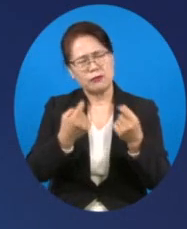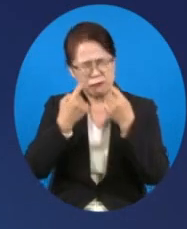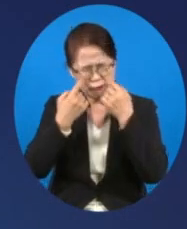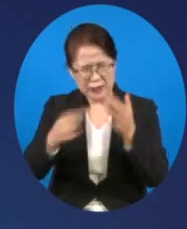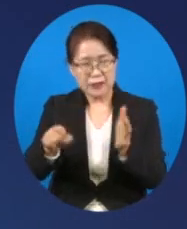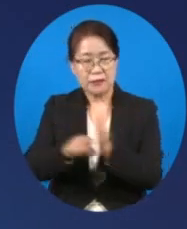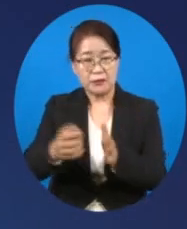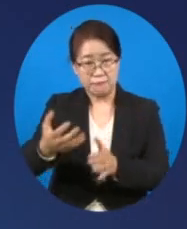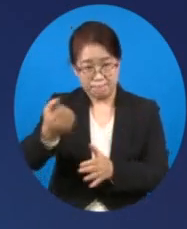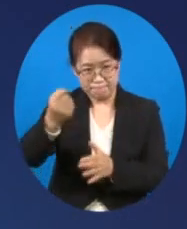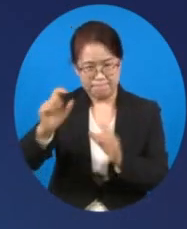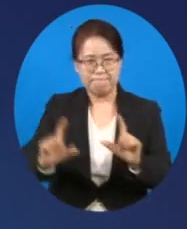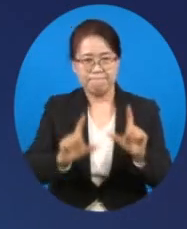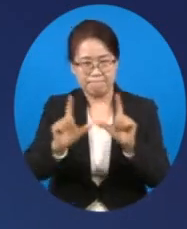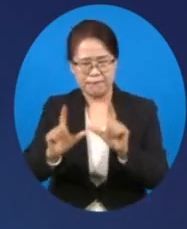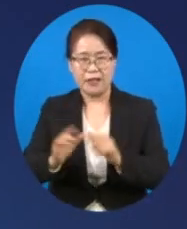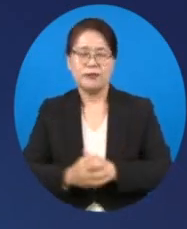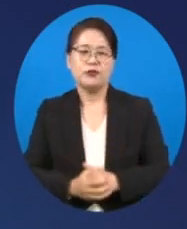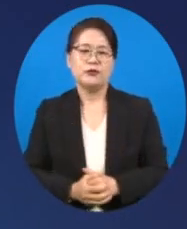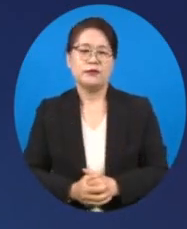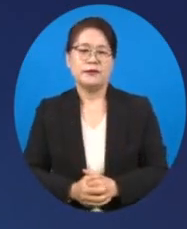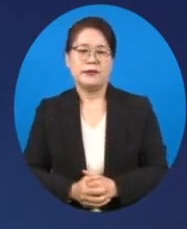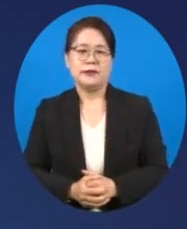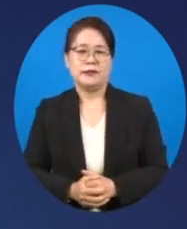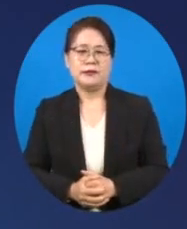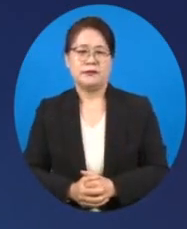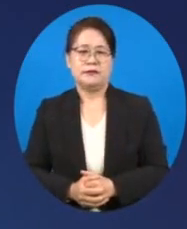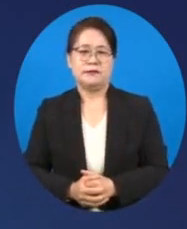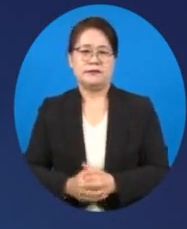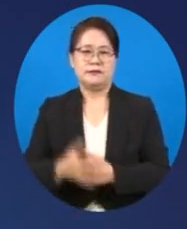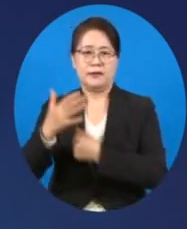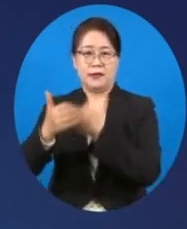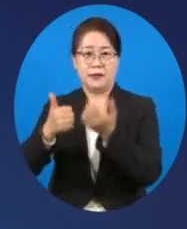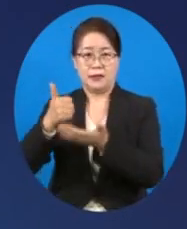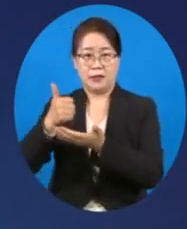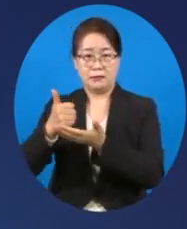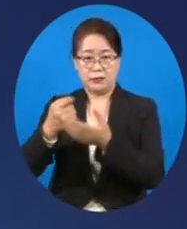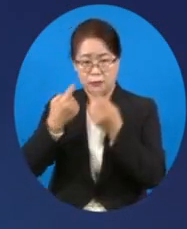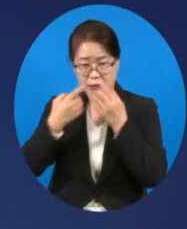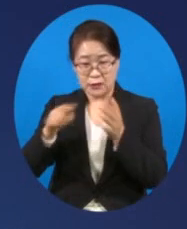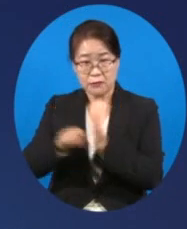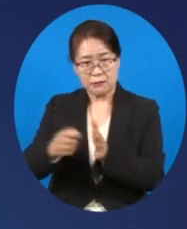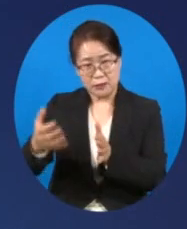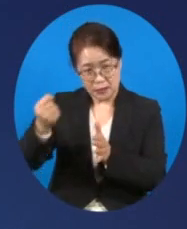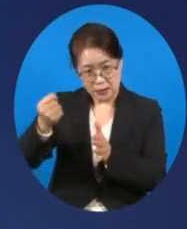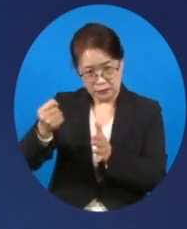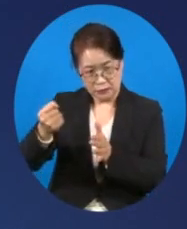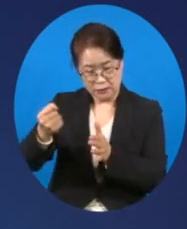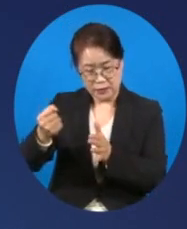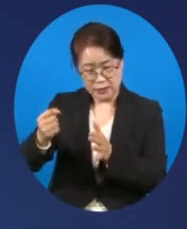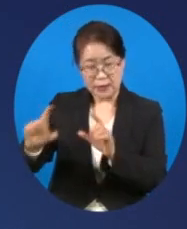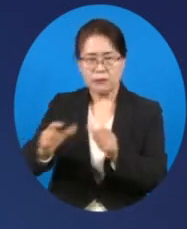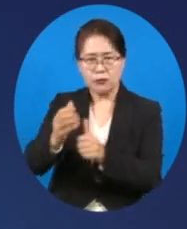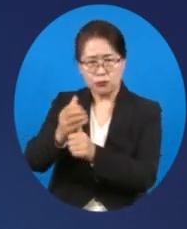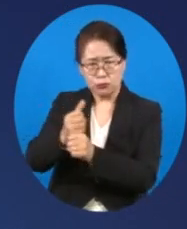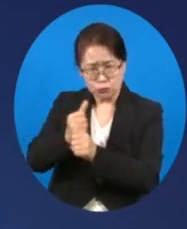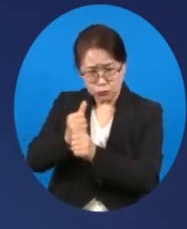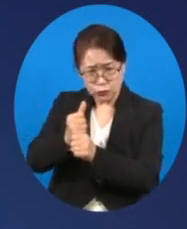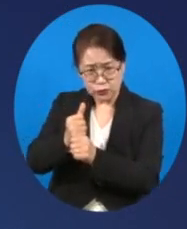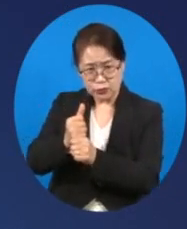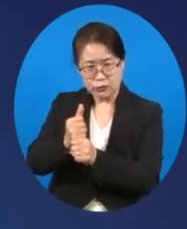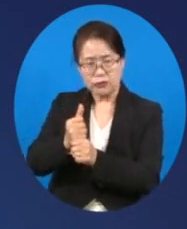걸 확신 하나님은요 확신이 있는 사람을 붙드시고 확신이 있는